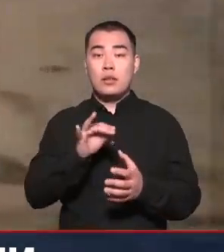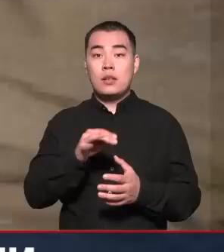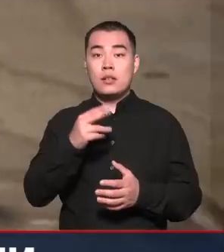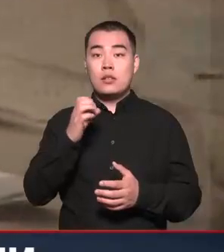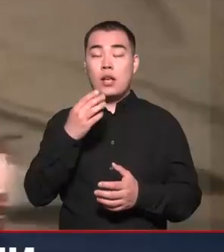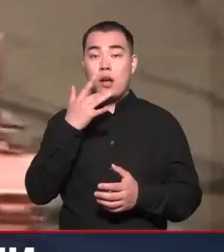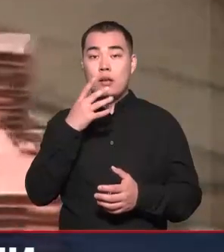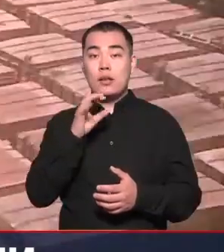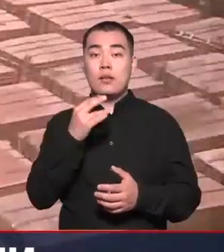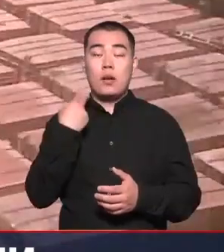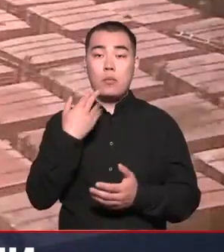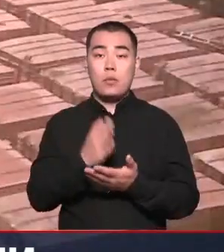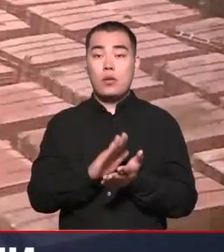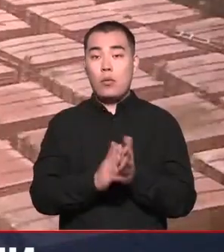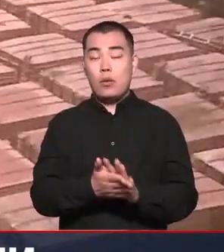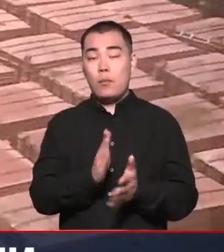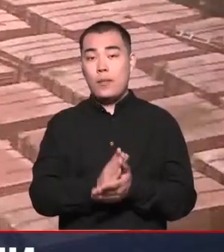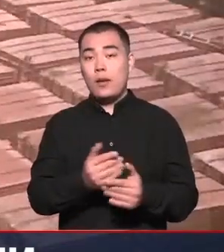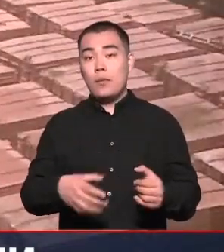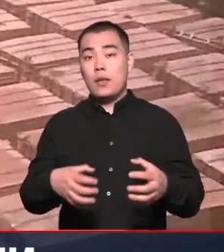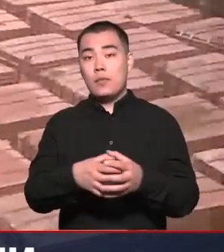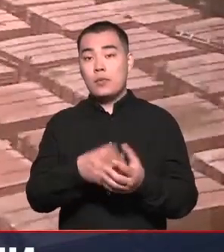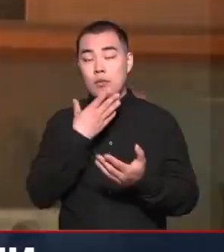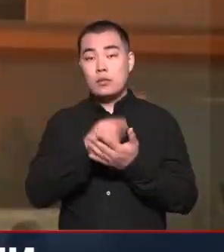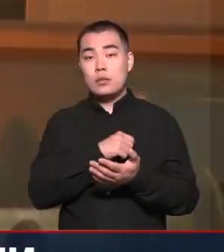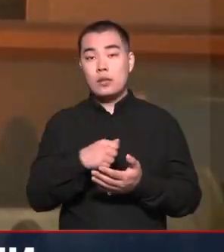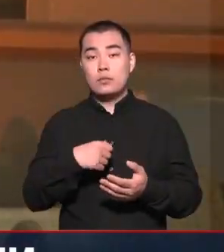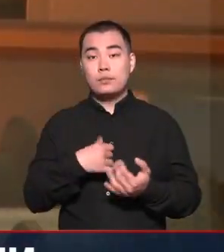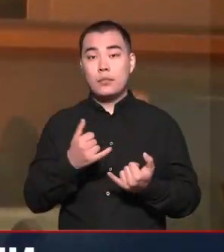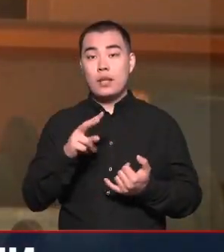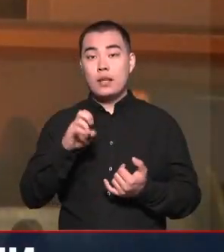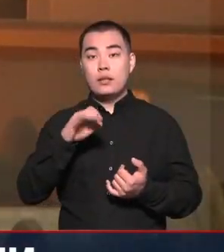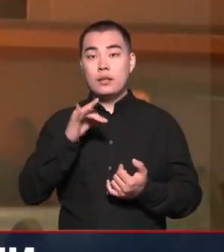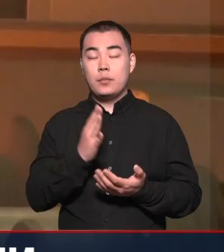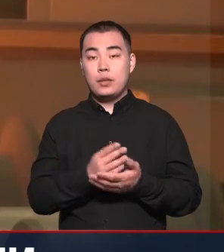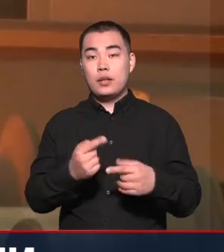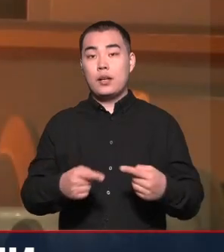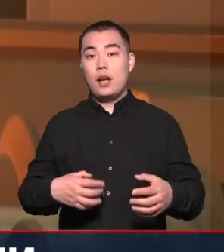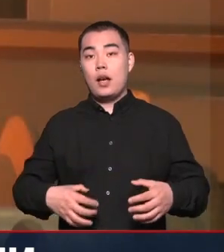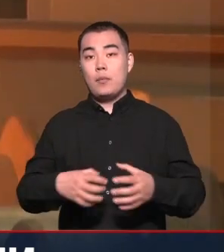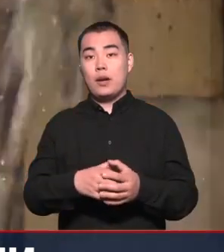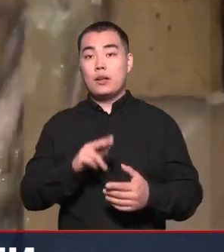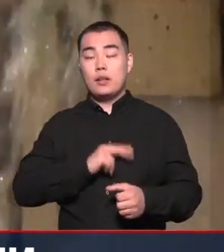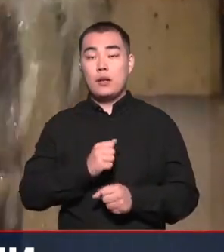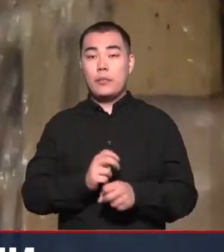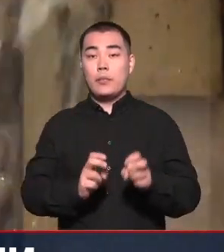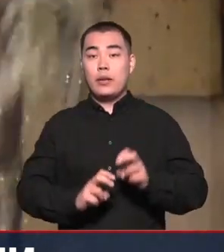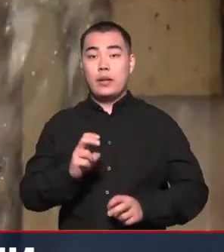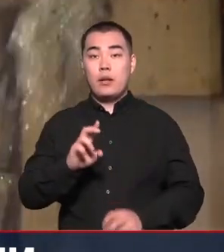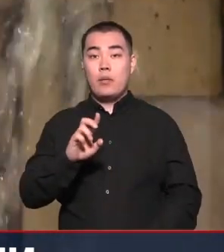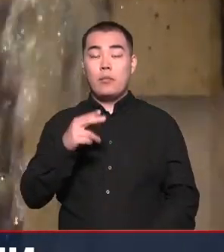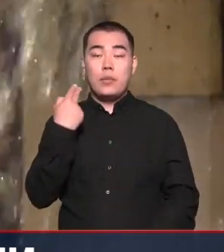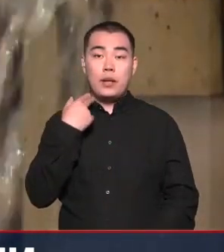Великобританией. Договоренности уже есть. В планах совместное освоение месторождений лития с немецкой компанией, переработка вторичного сырья с